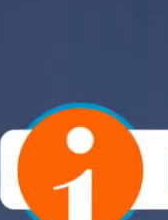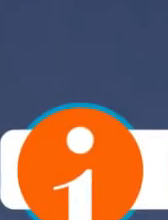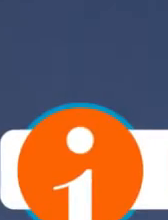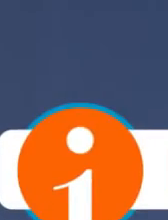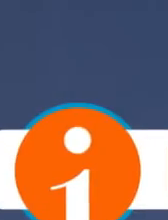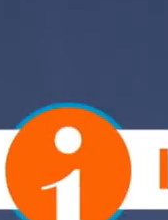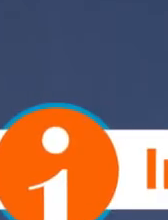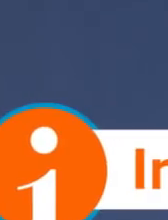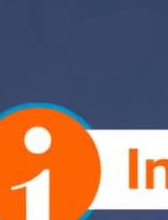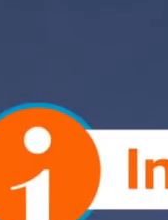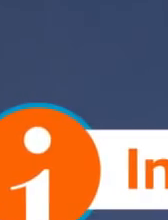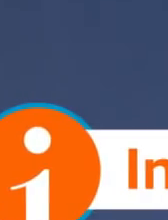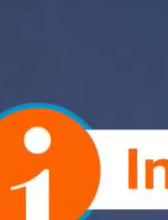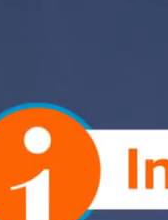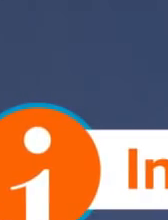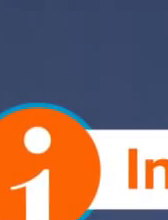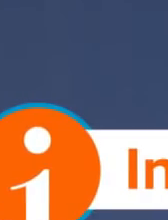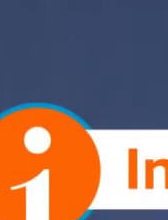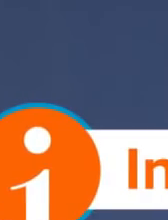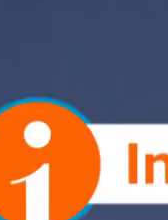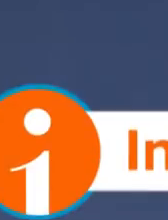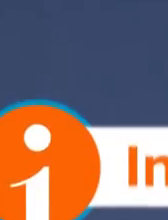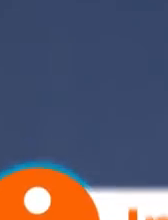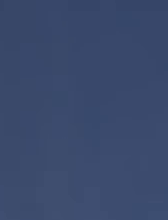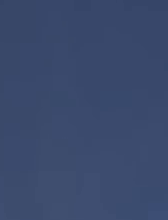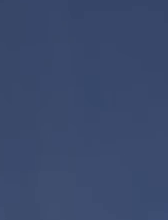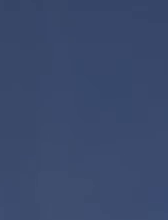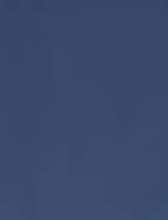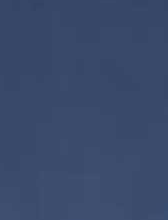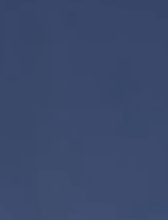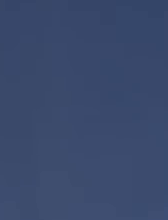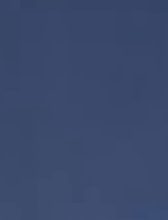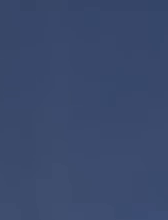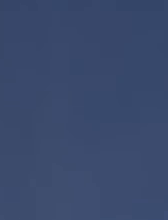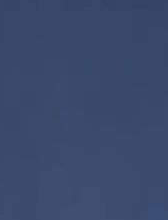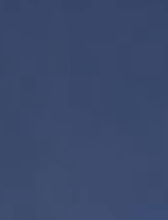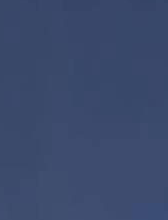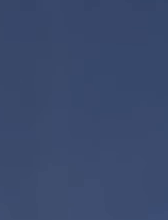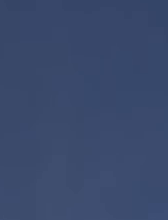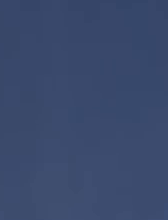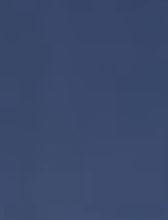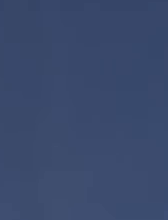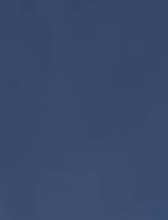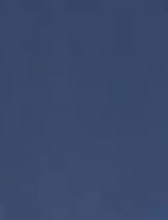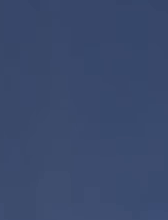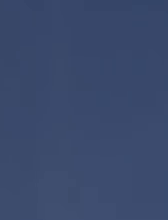YouTube-тағы парақшасына жазылыңыздар, пікір білдіріңіздер, лайк басыңыздар. Информбюро, ақиқатын айтайық.